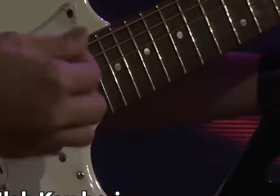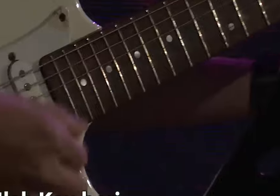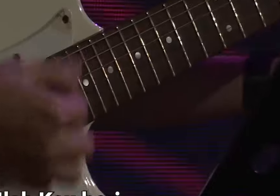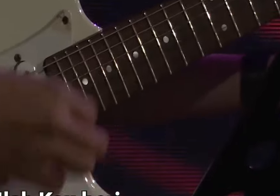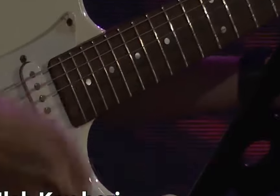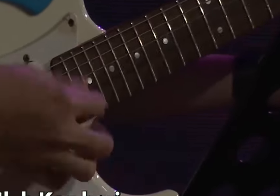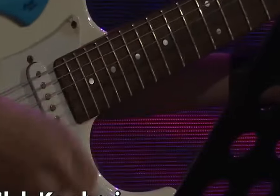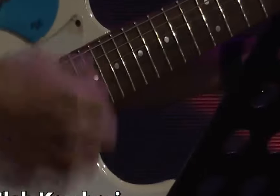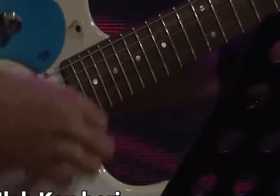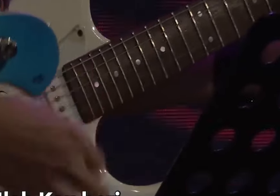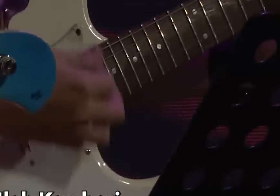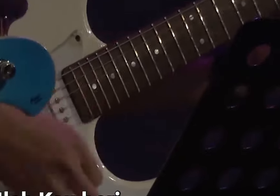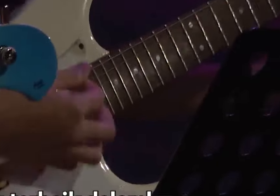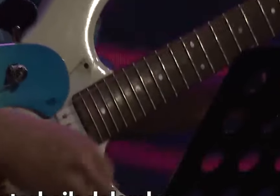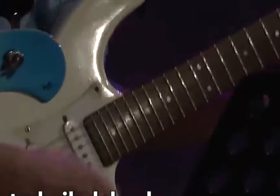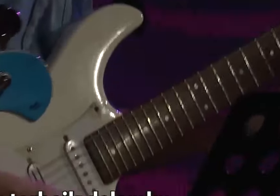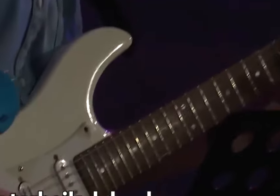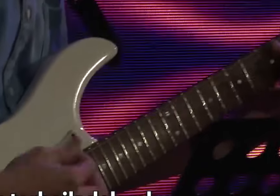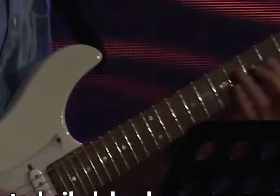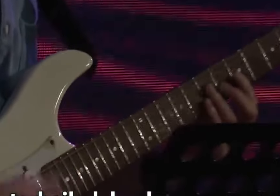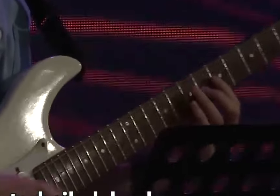Kasih yang telah Kau beri